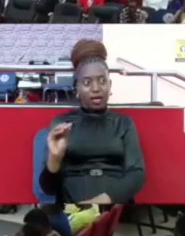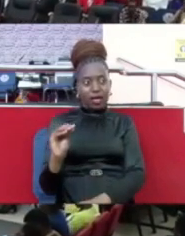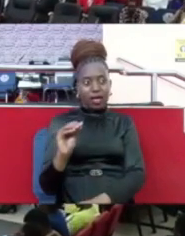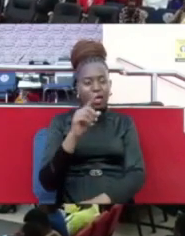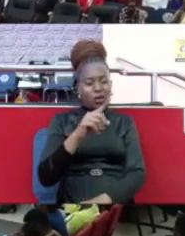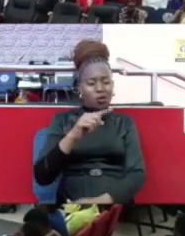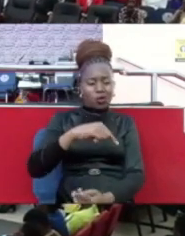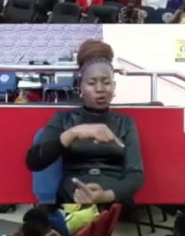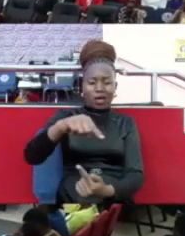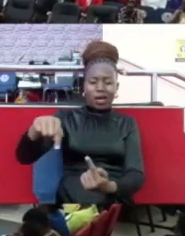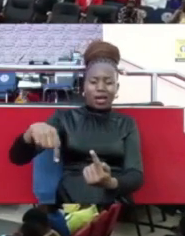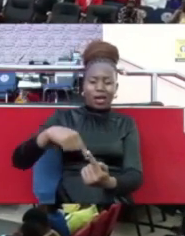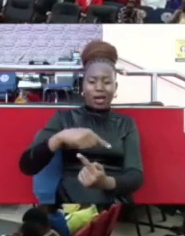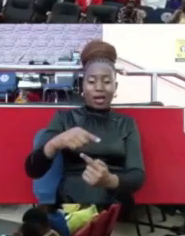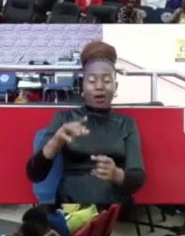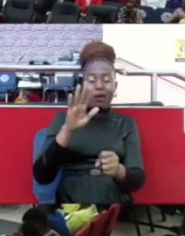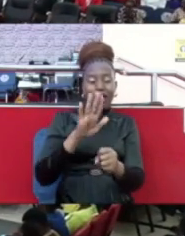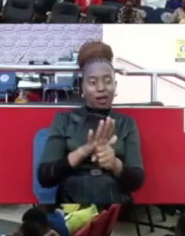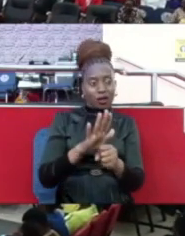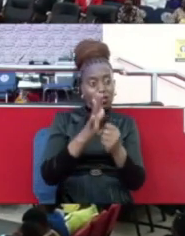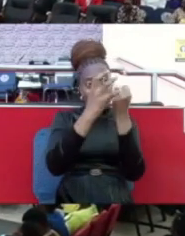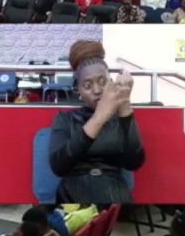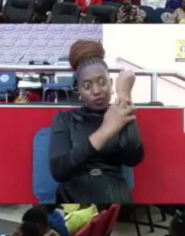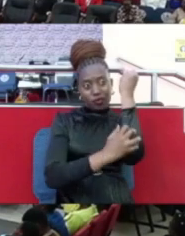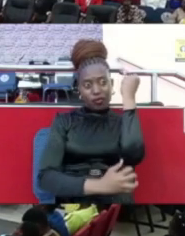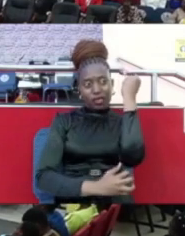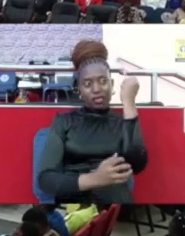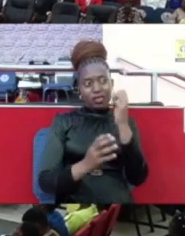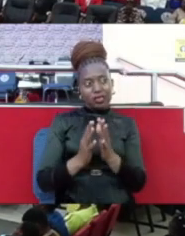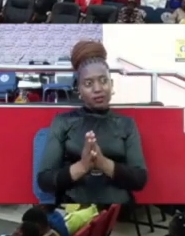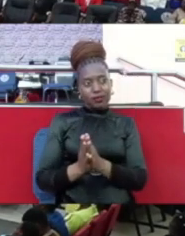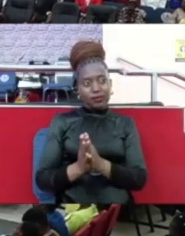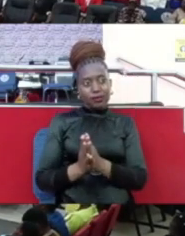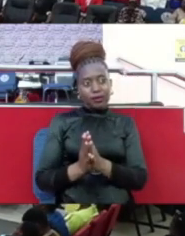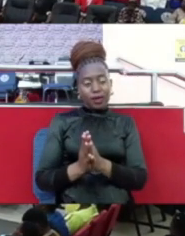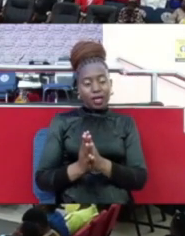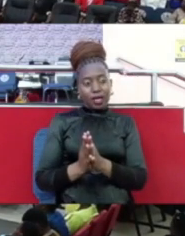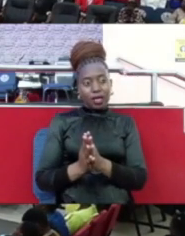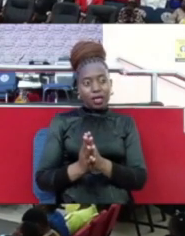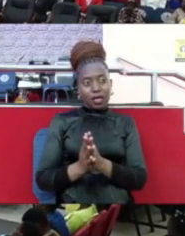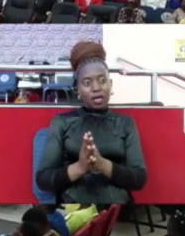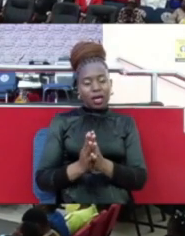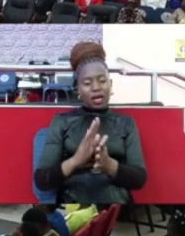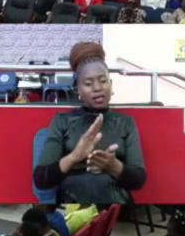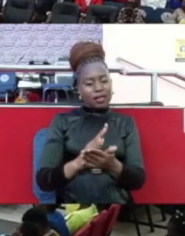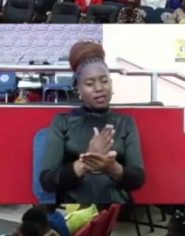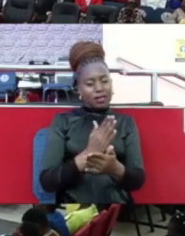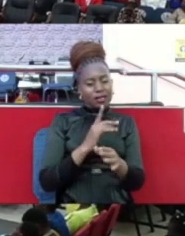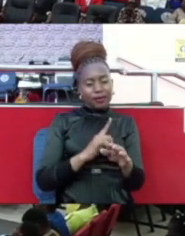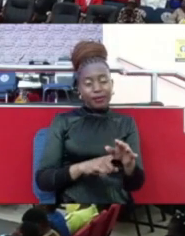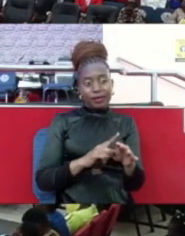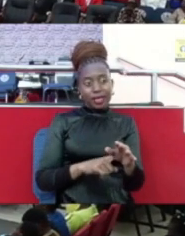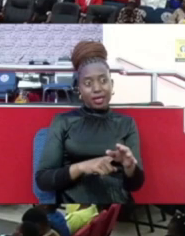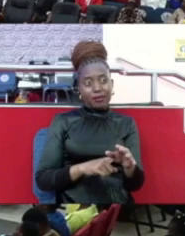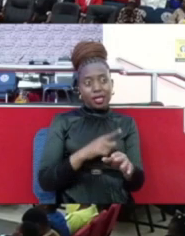lot of poverty. Huo umezingirwa na umezungukwa na umaskini mkubwa. To the point that sometimes you